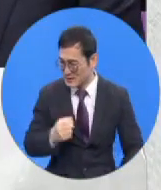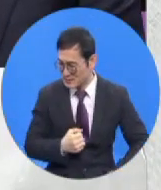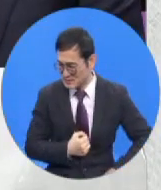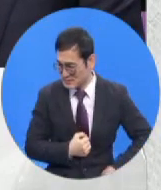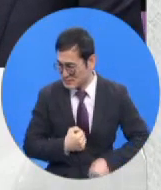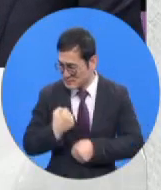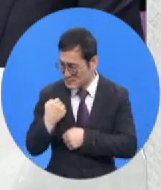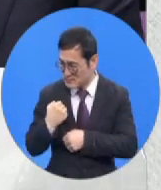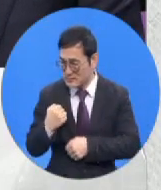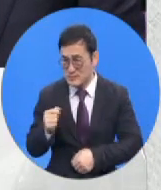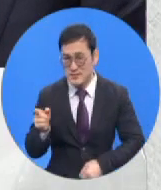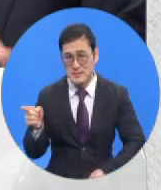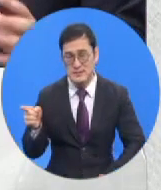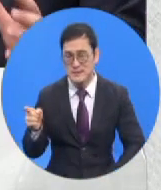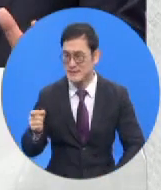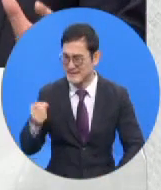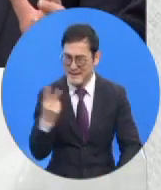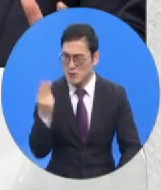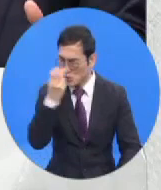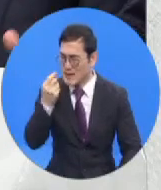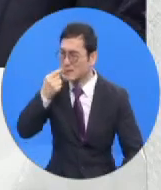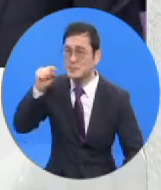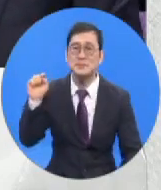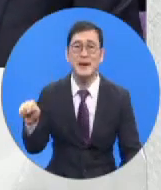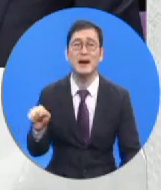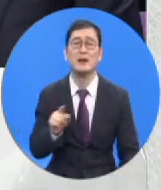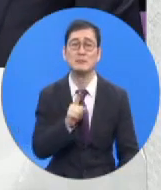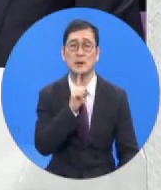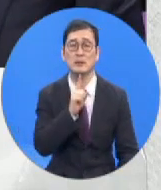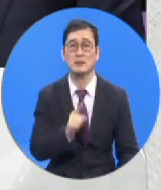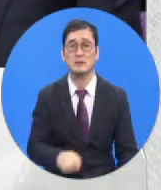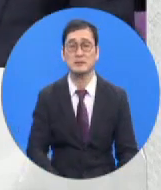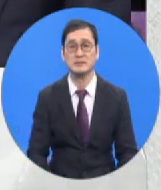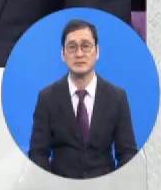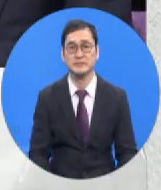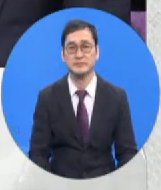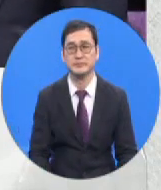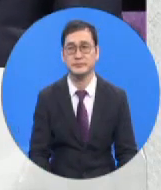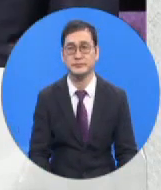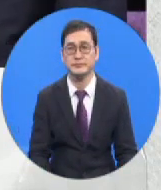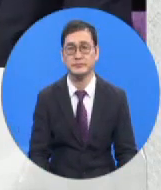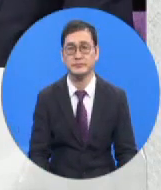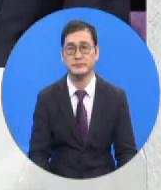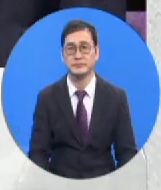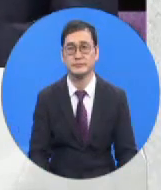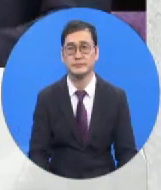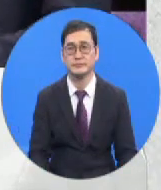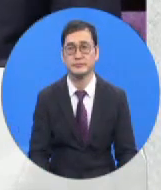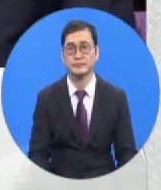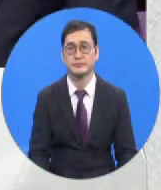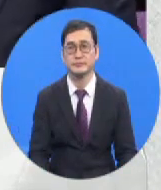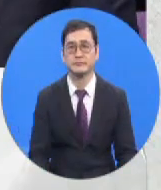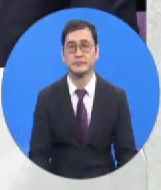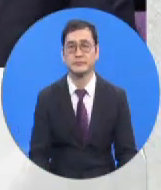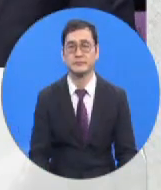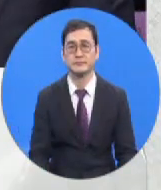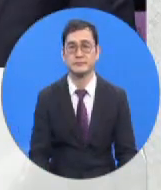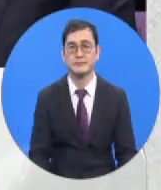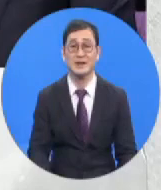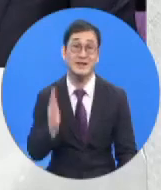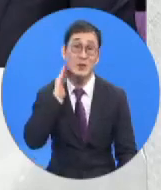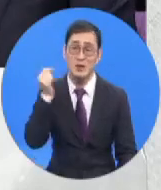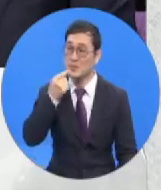직무유기죠. 그리고 그런 것들에 대해 대통령이 한 말씀이 있었다고 해서 그것이 말씀이 배후가 되어서 이런 조직적인